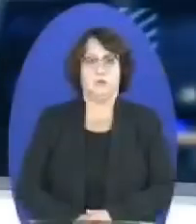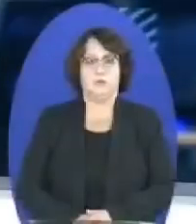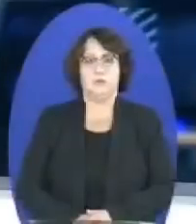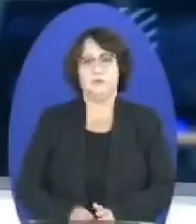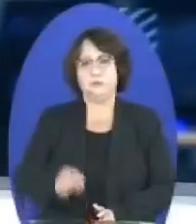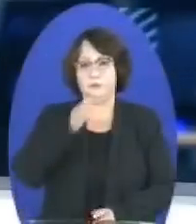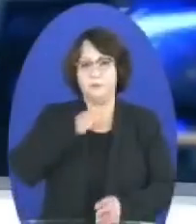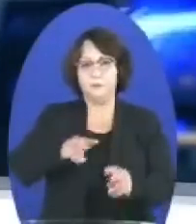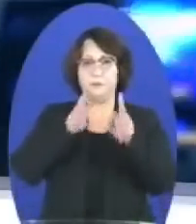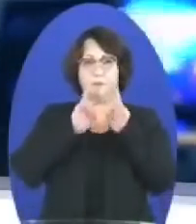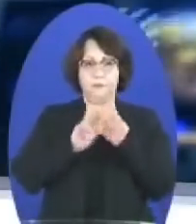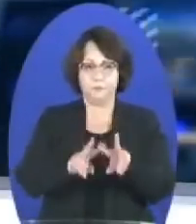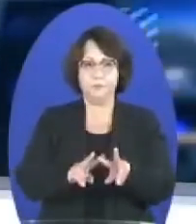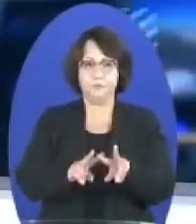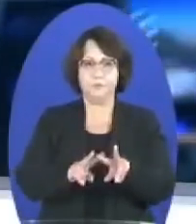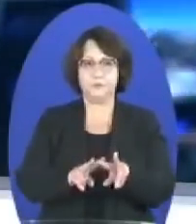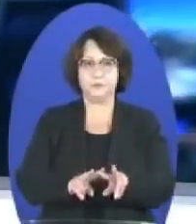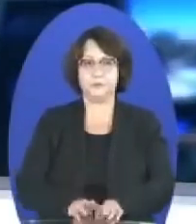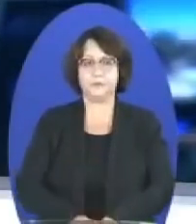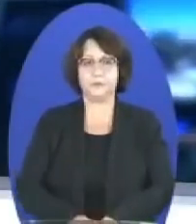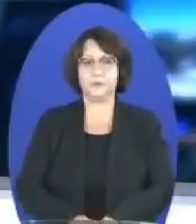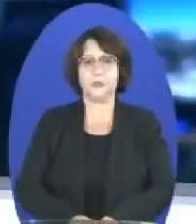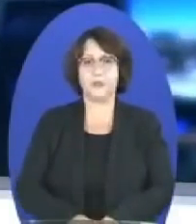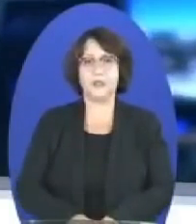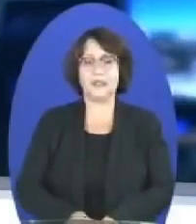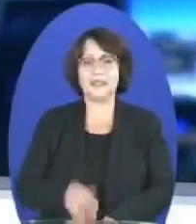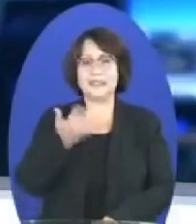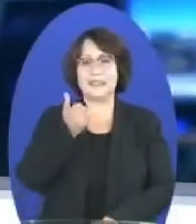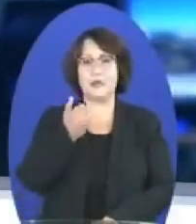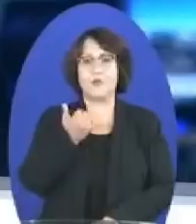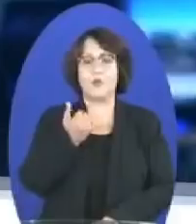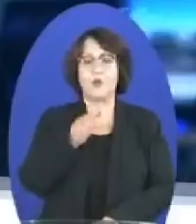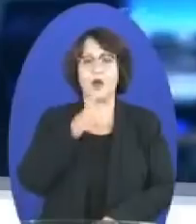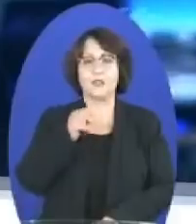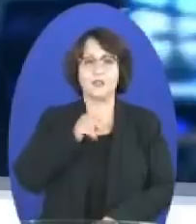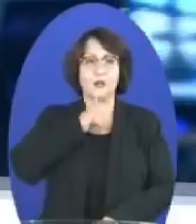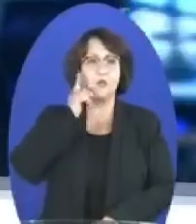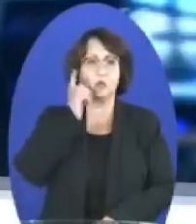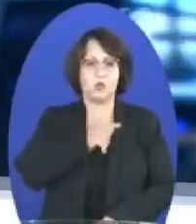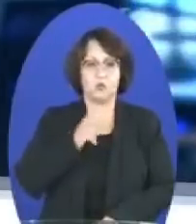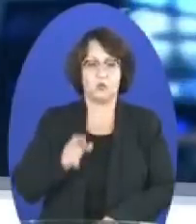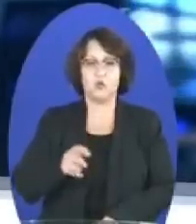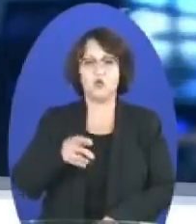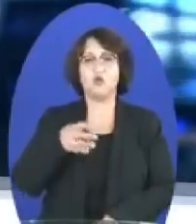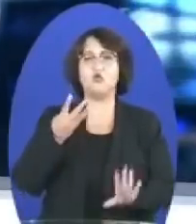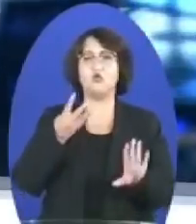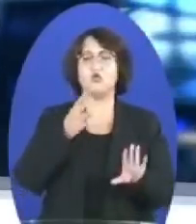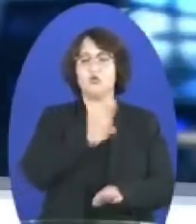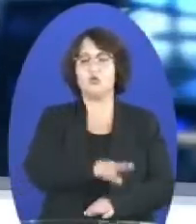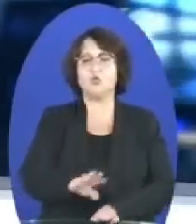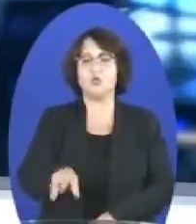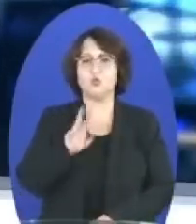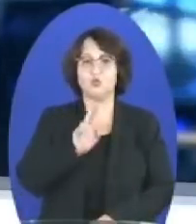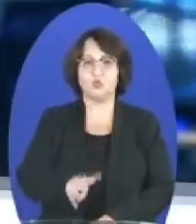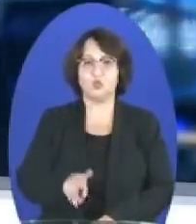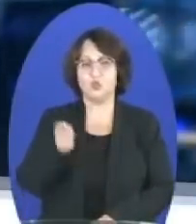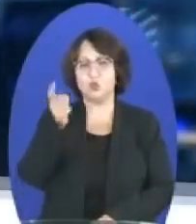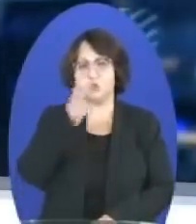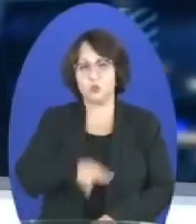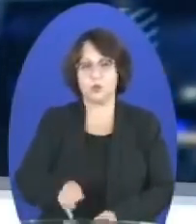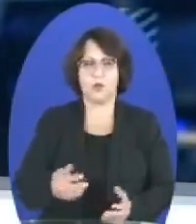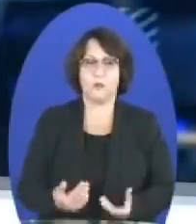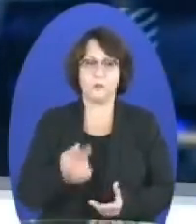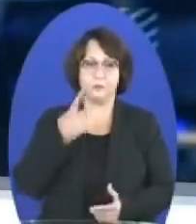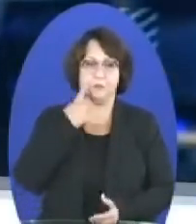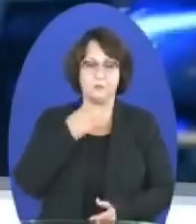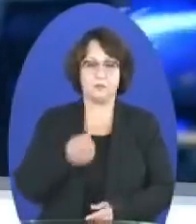цагийн үр дүнгийн та бүхэнд хүрч байна. Зарим уяачлууд залуучуудын төлөөлөлд 9 дүүтэй хүнд нөхцөлд амьдардаг нэгэн бүсгүй туслах аяныг өргнүүлж эхэлсэн